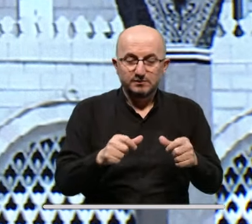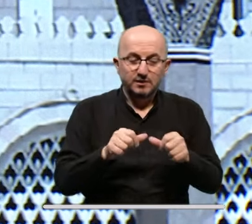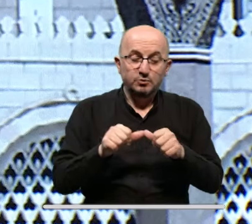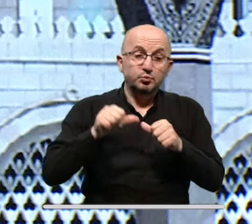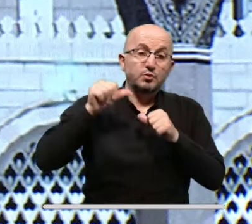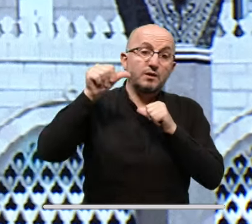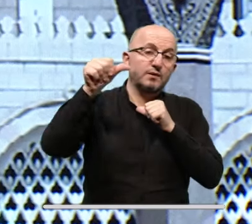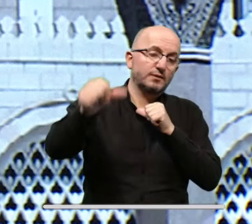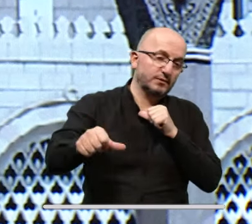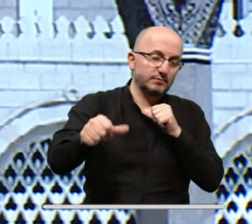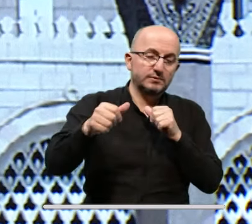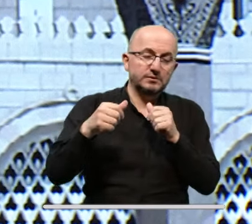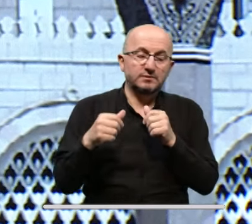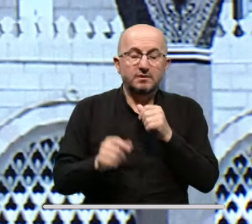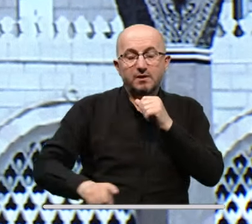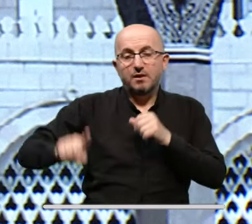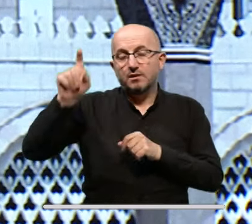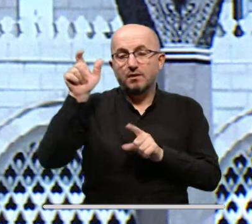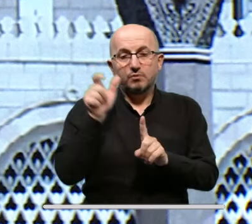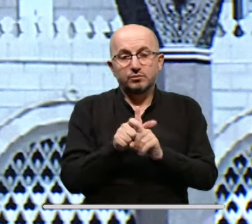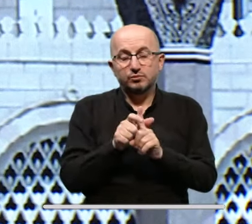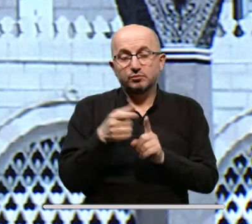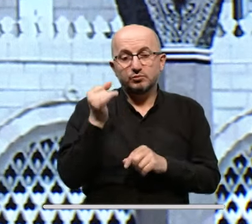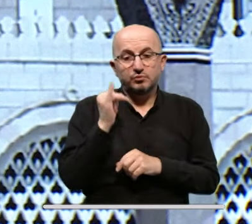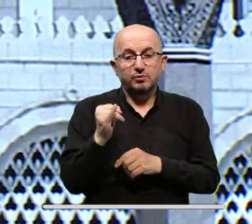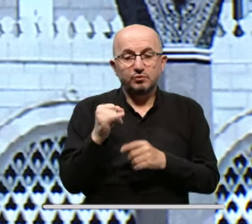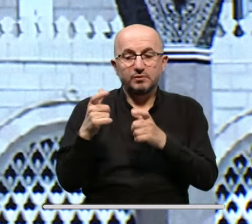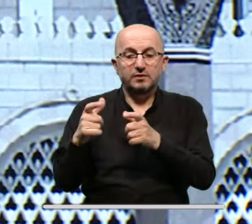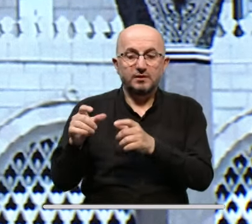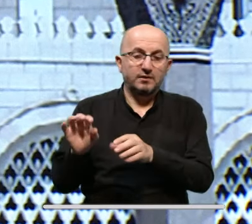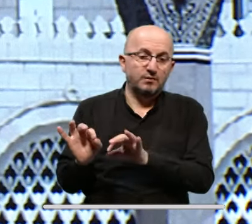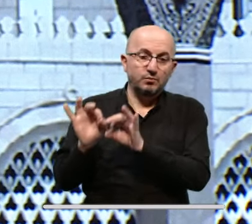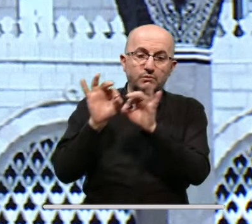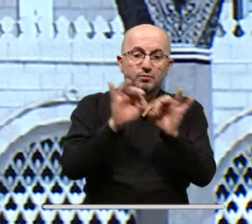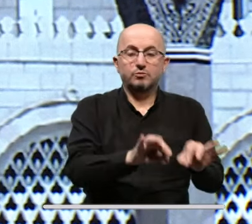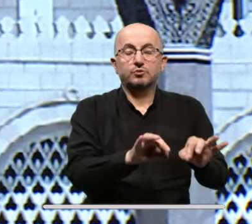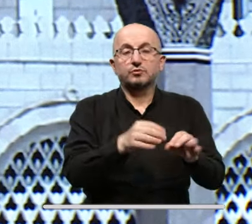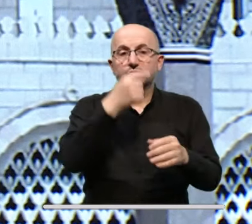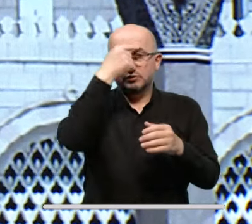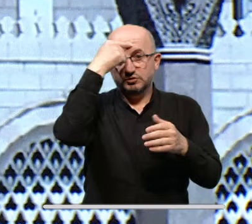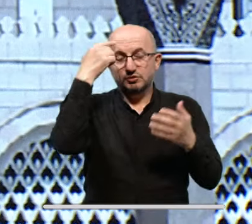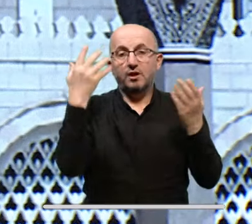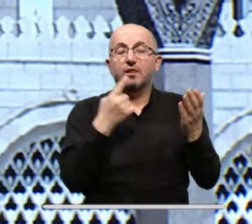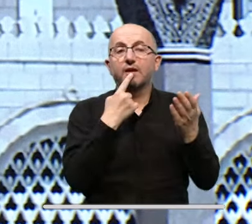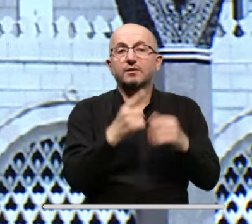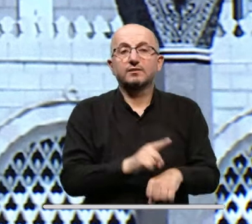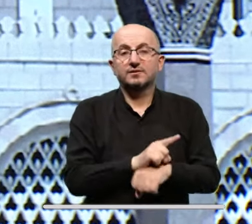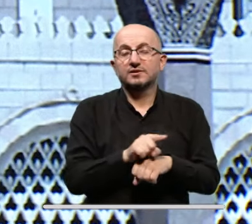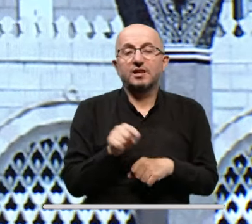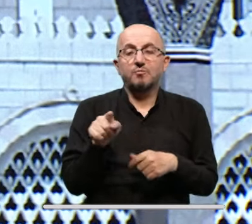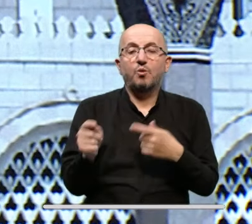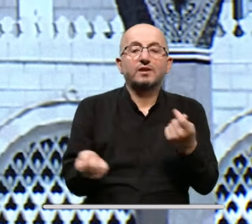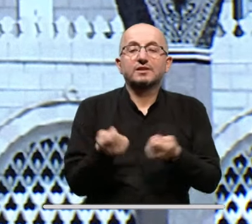uzaklaştırmış ki Allah göstermesin çok kötü bir noktaya götürmüş yani inşallah denildiğinde sanki bu iş